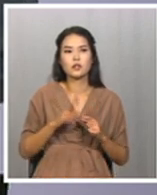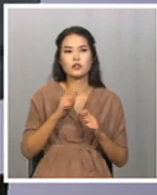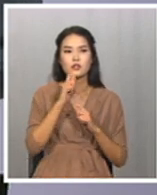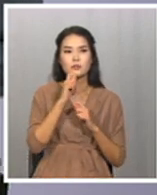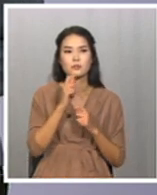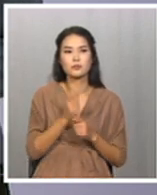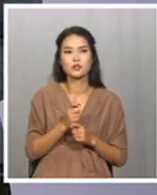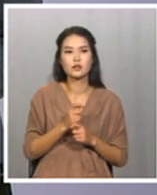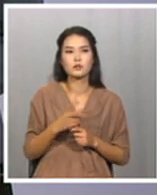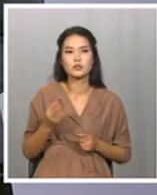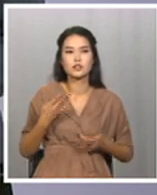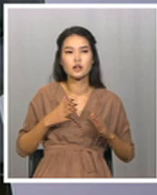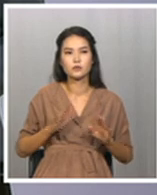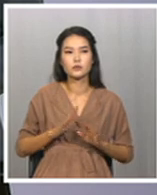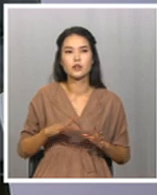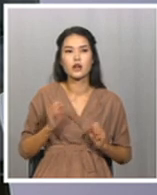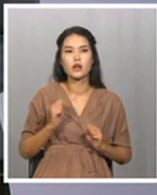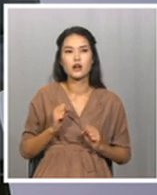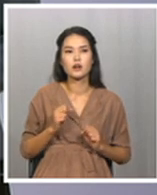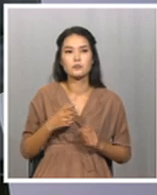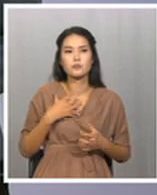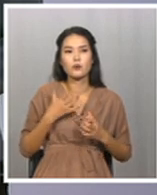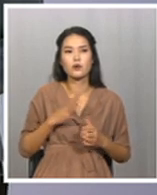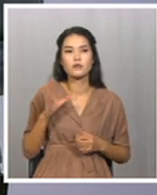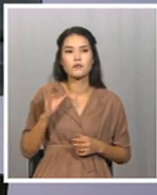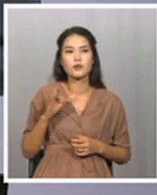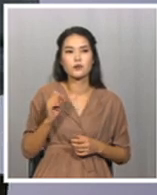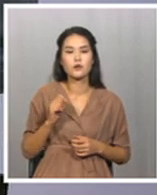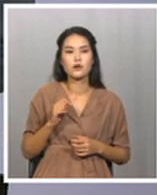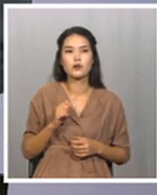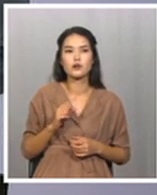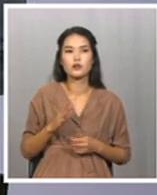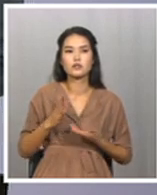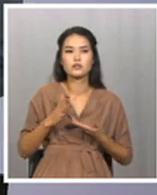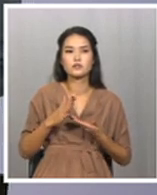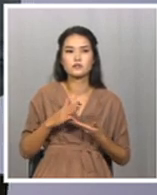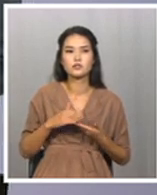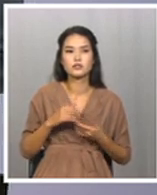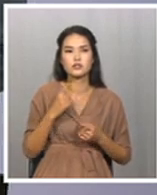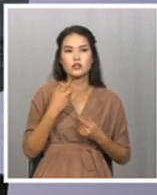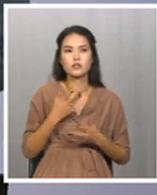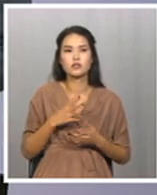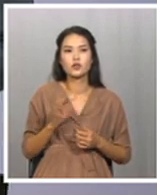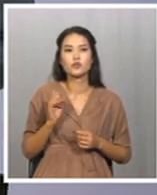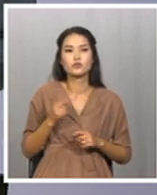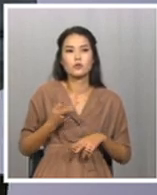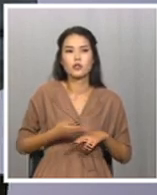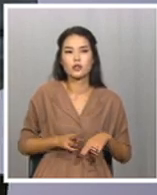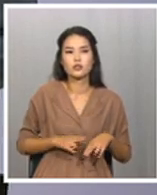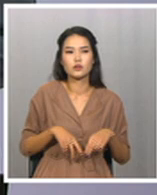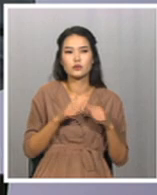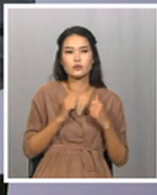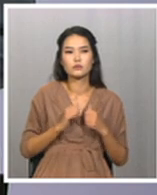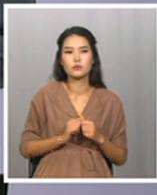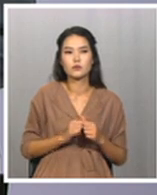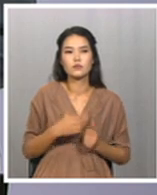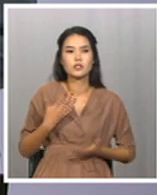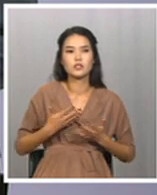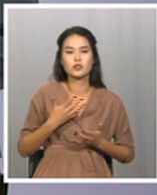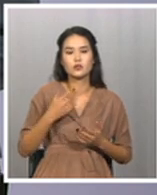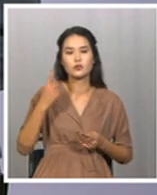Любовь и подарок не радуют, а беспокоят Веру. Она негодует. И что же это, любовь